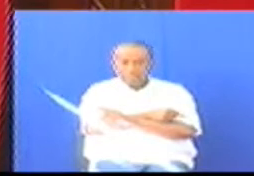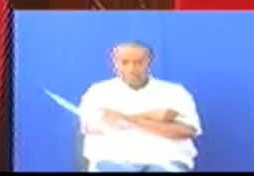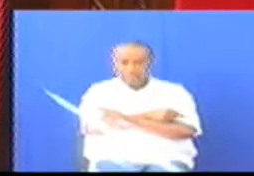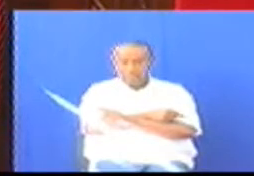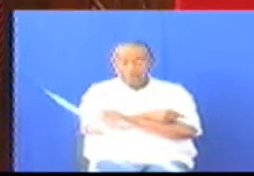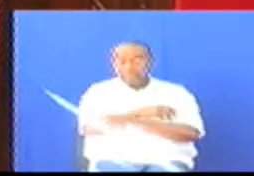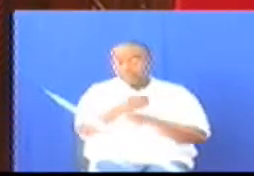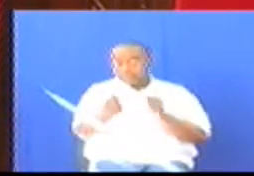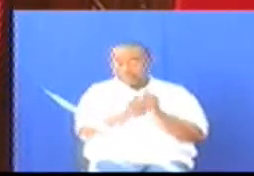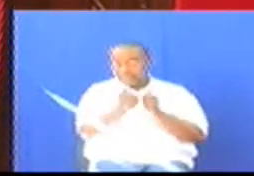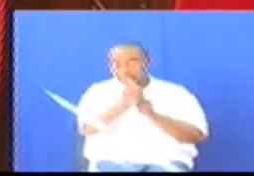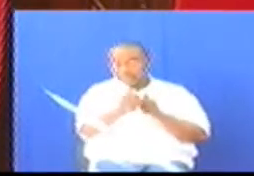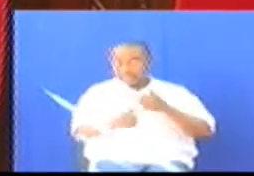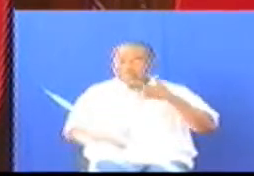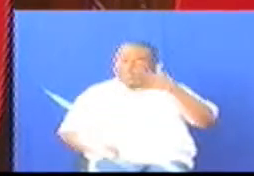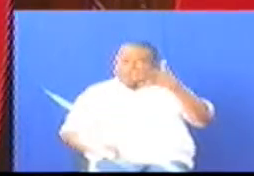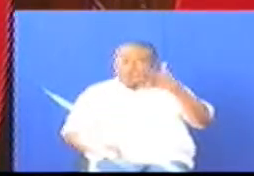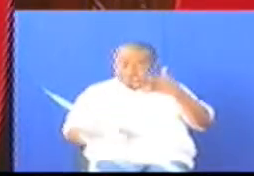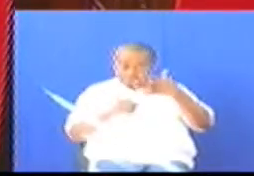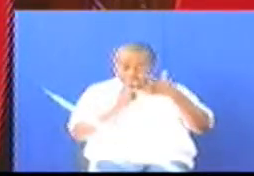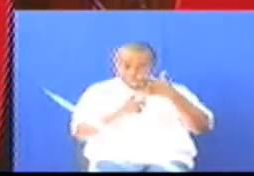Jambo jingine, Mheshimiwa Spika, ambalo limeainishwa